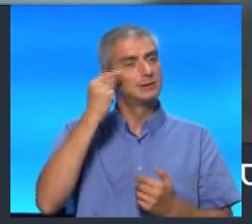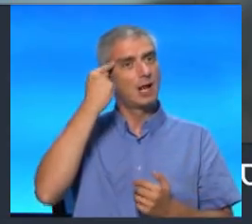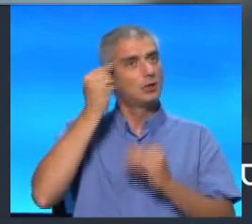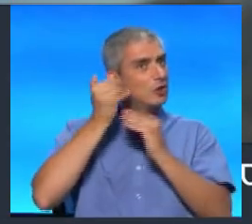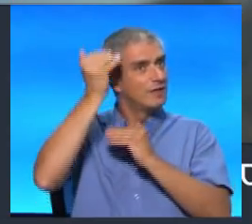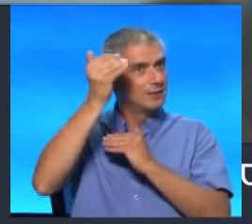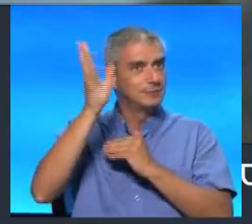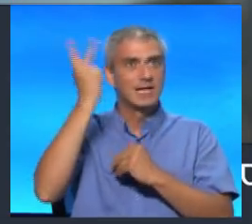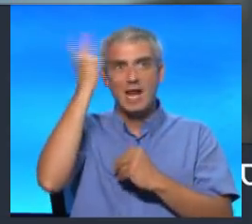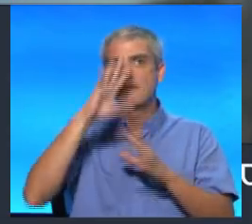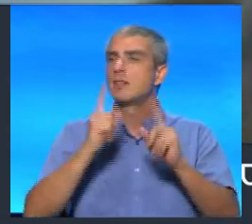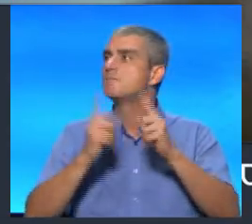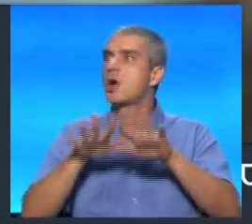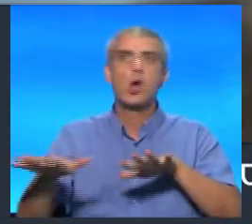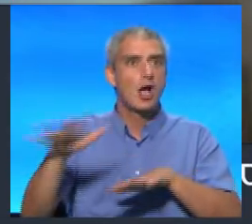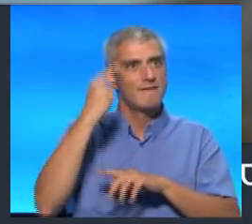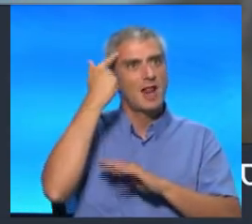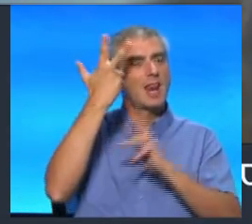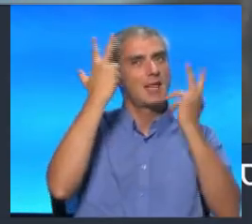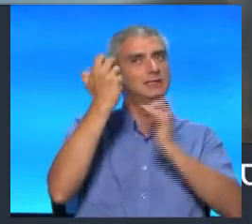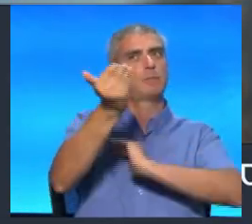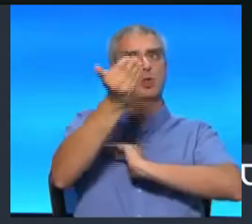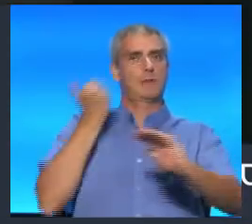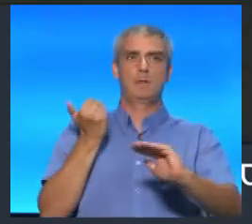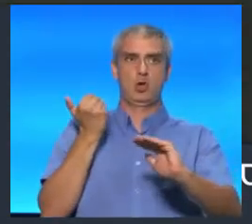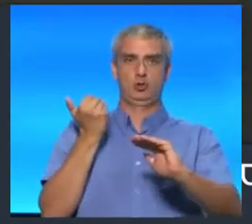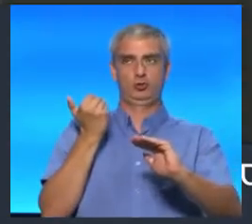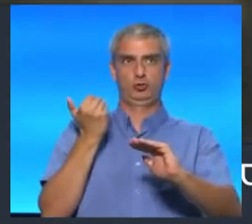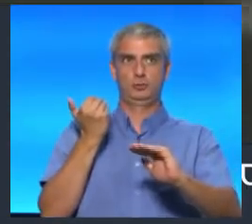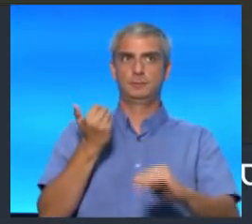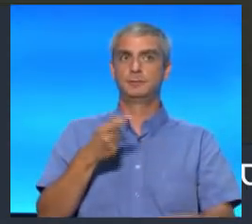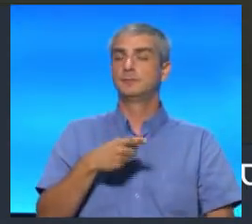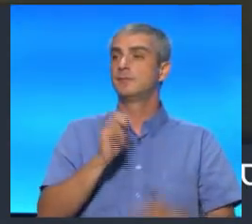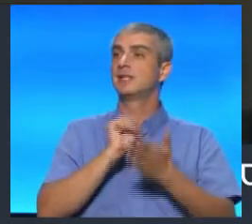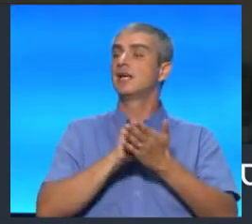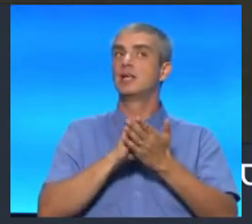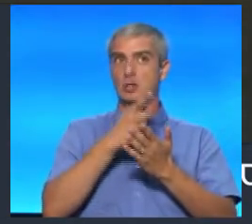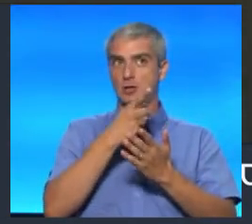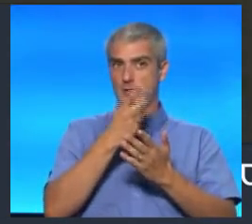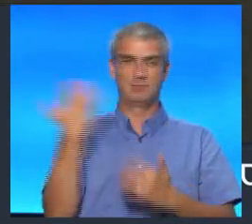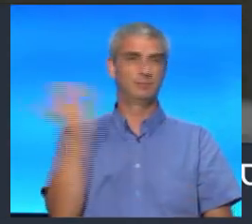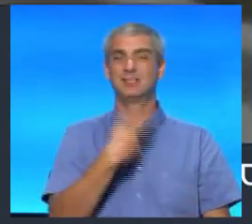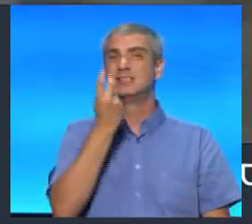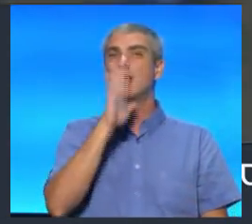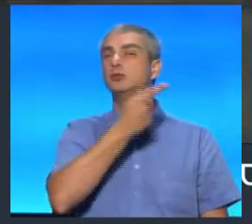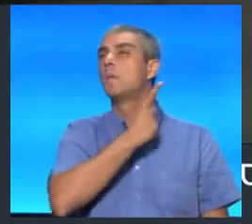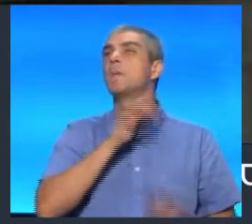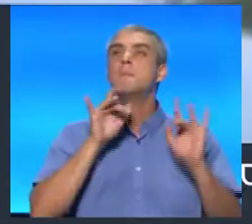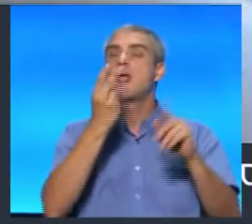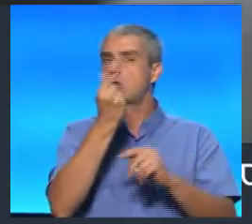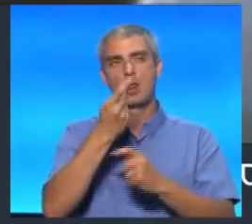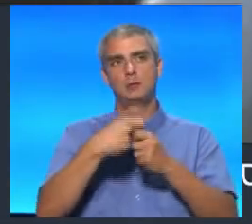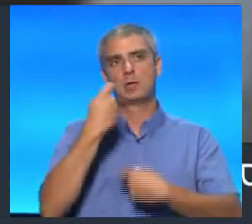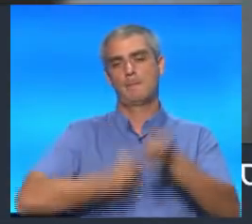should understand and anticipate events. את עונו העיקרי, 25 מיליארד דולר, עשה ממסחר במטבע